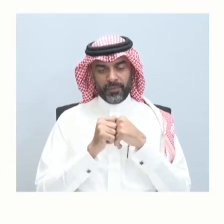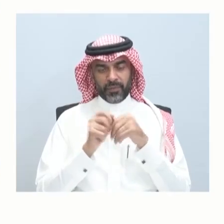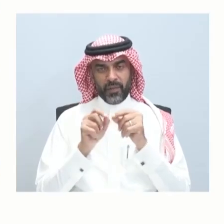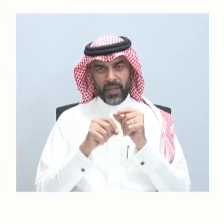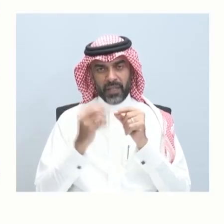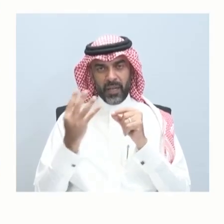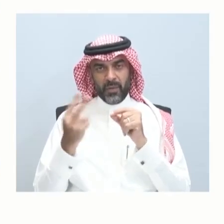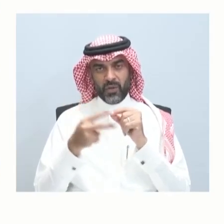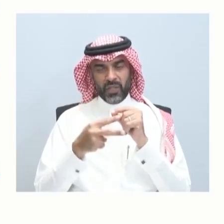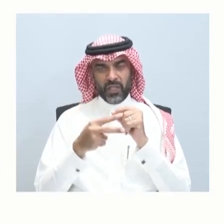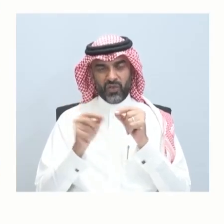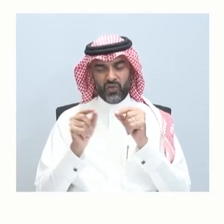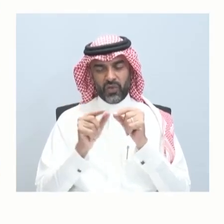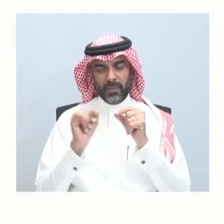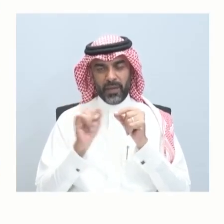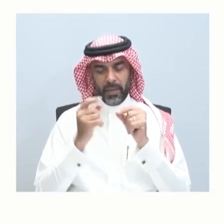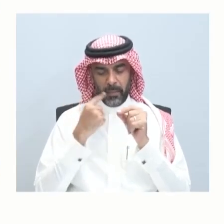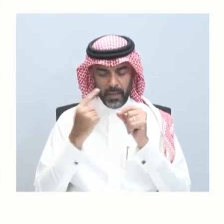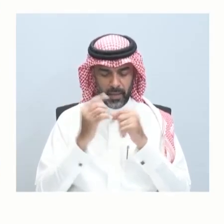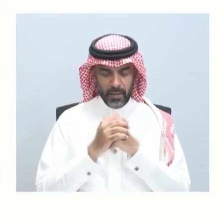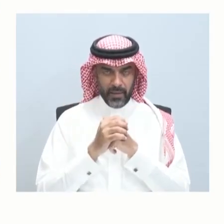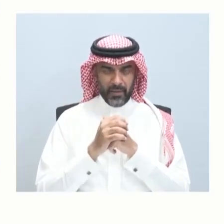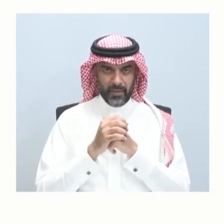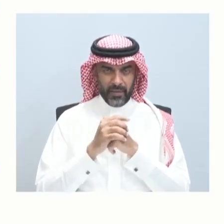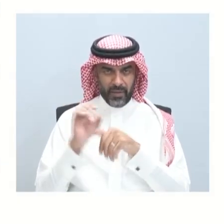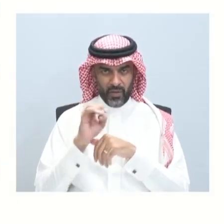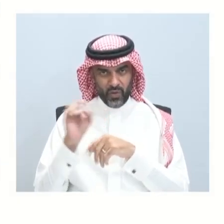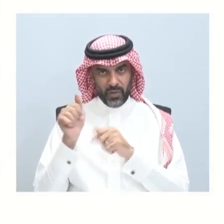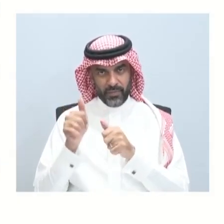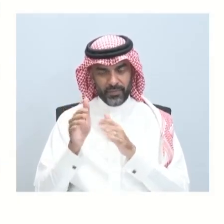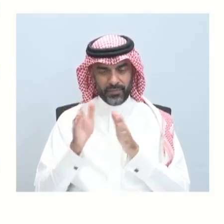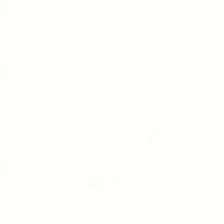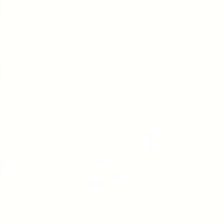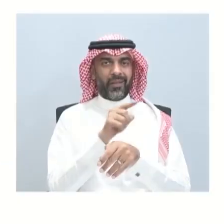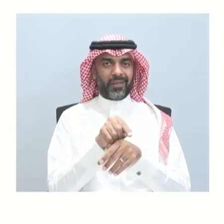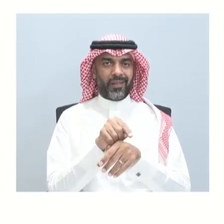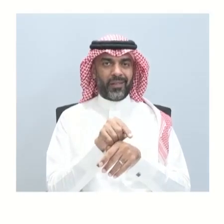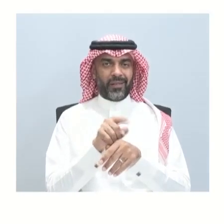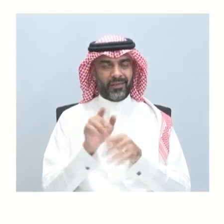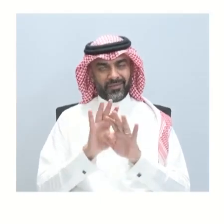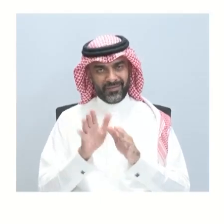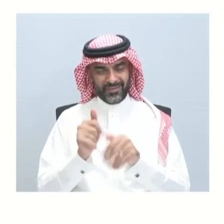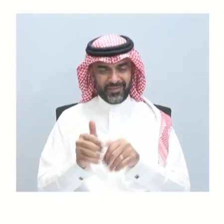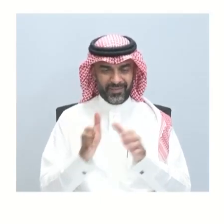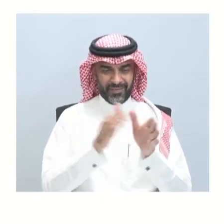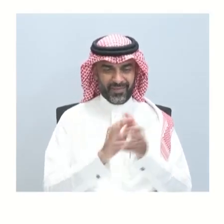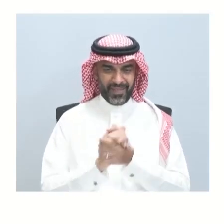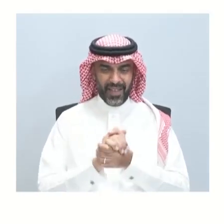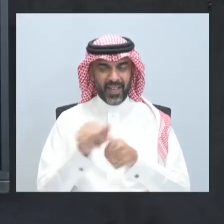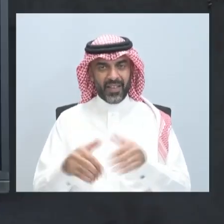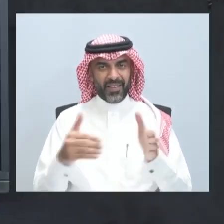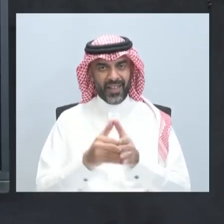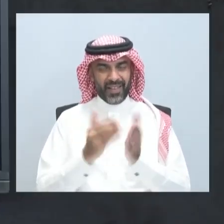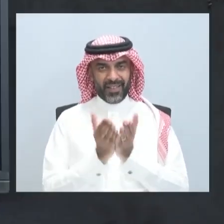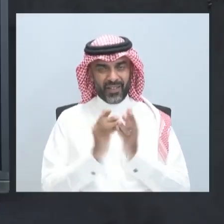و24 جزءا من مئه اذا بهذا الشكل نكون اجبنا على هذا السؤال ومع هذا السؤال ابنائي وبناتي نكون